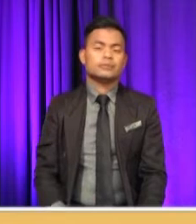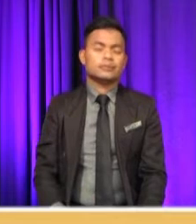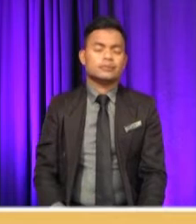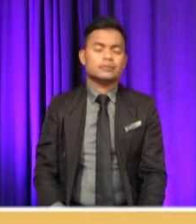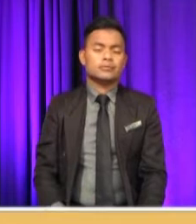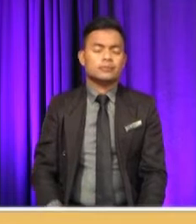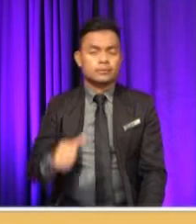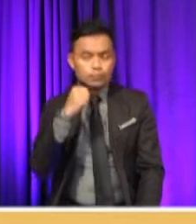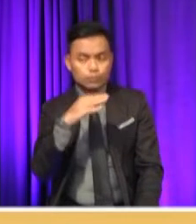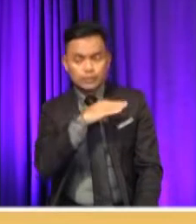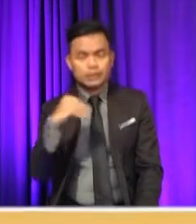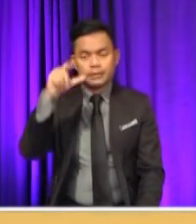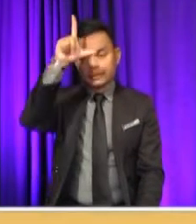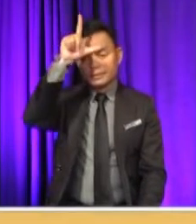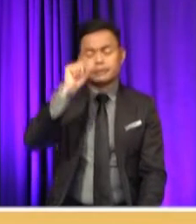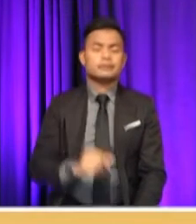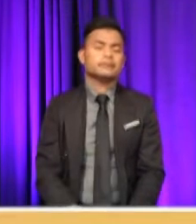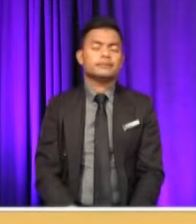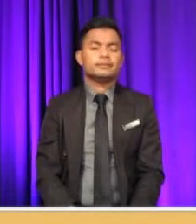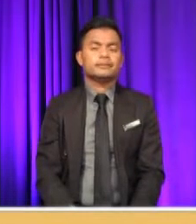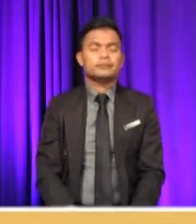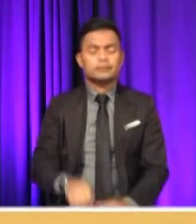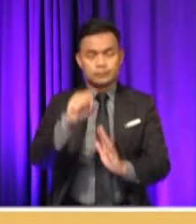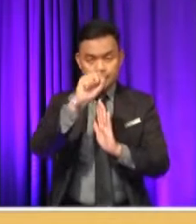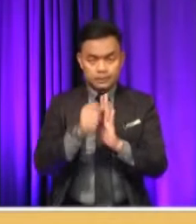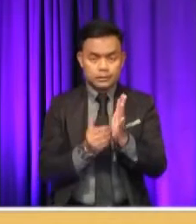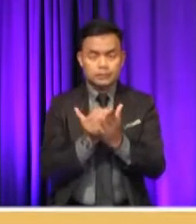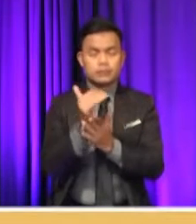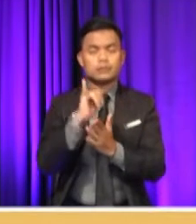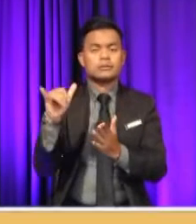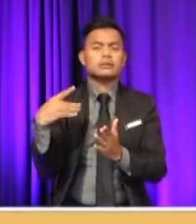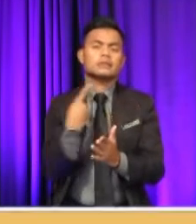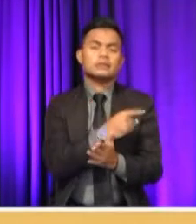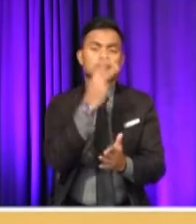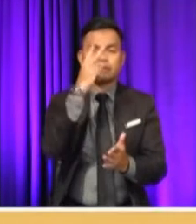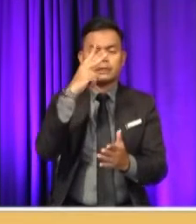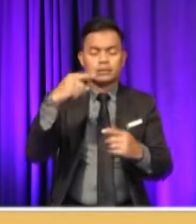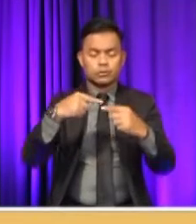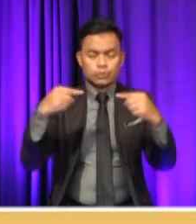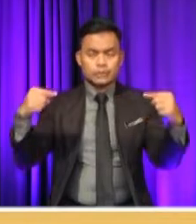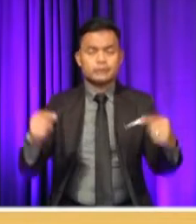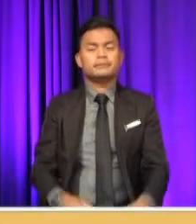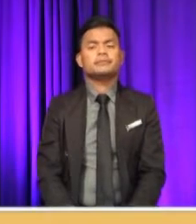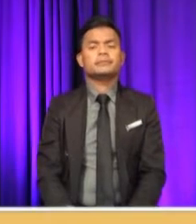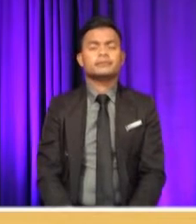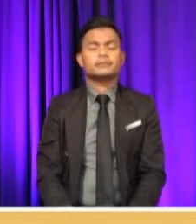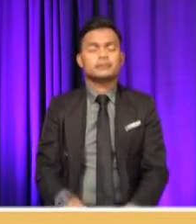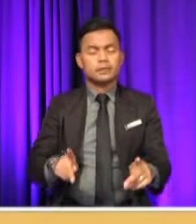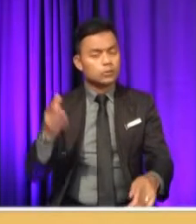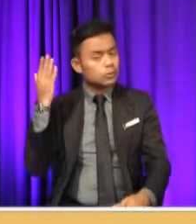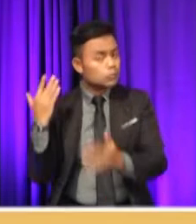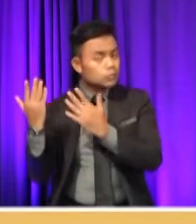sambungkan kedua-dua tu. Okey. Seterusnya kita tengok wire. Wire ni dah biasa dah main. Betul. Kalau